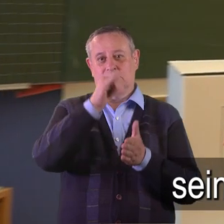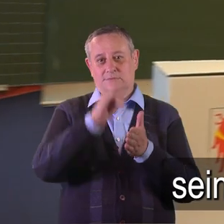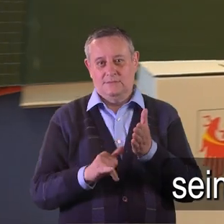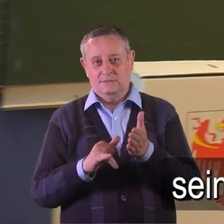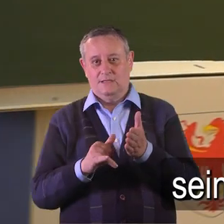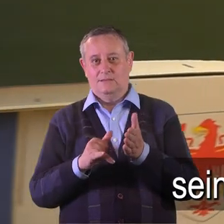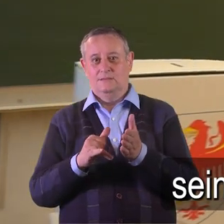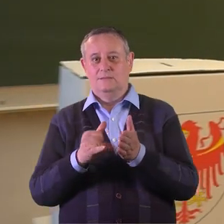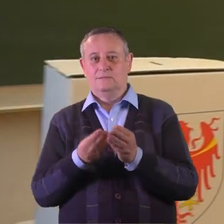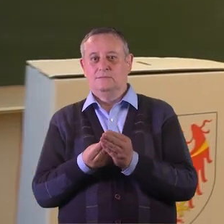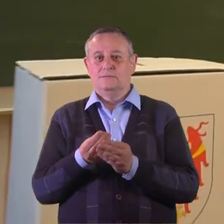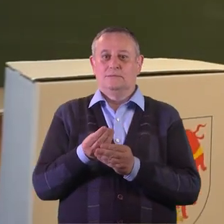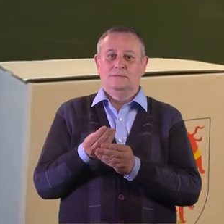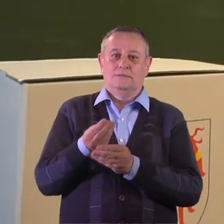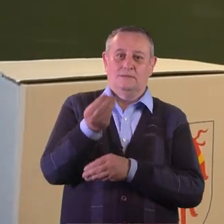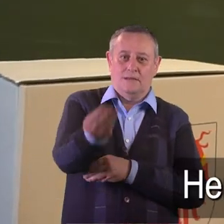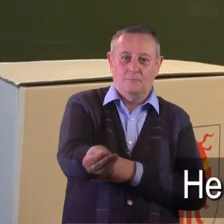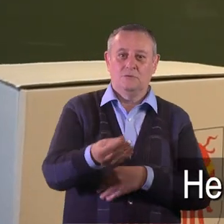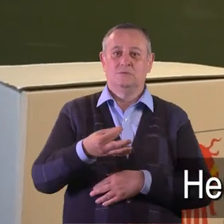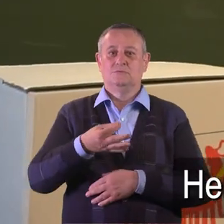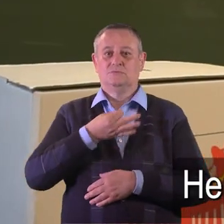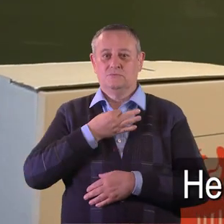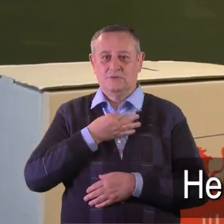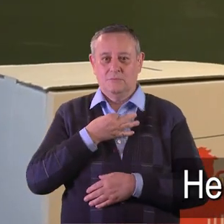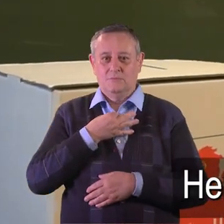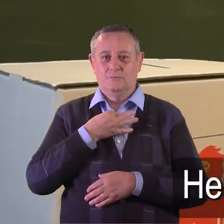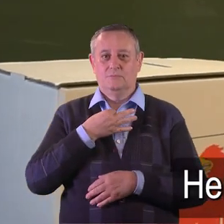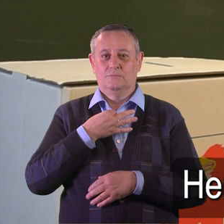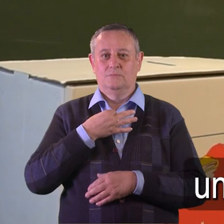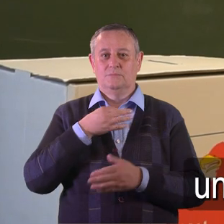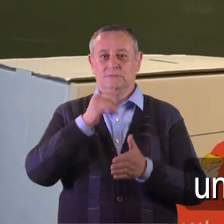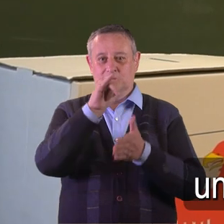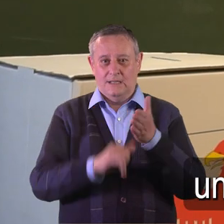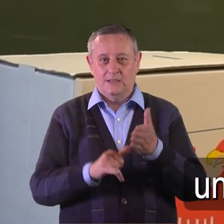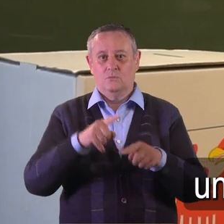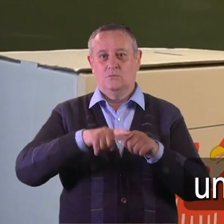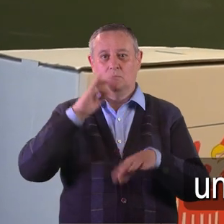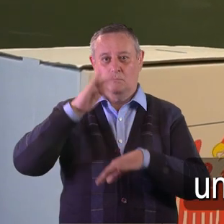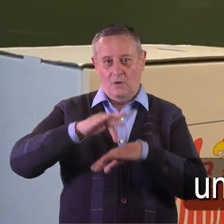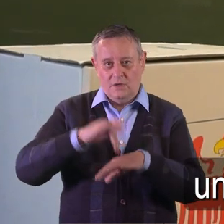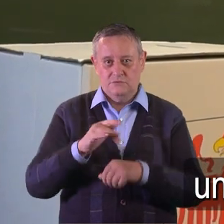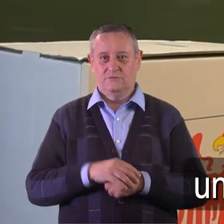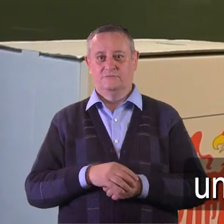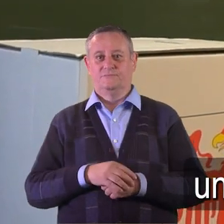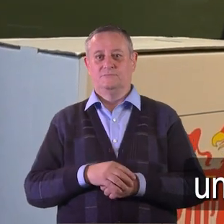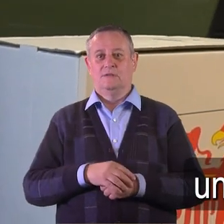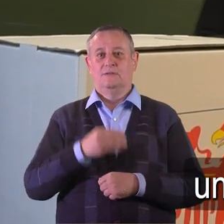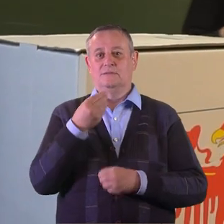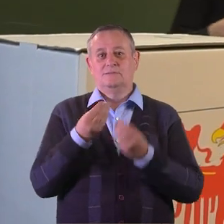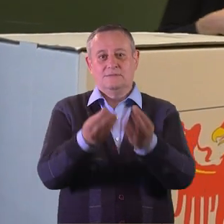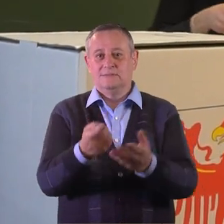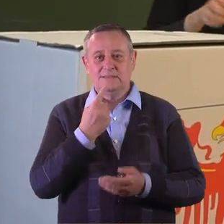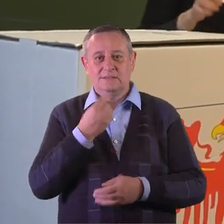zusammen Herr Müller bringt seine Stimmzettel und dem Bleistift der stimmzählerin